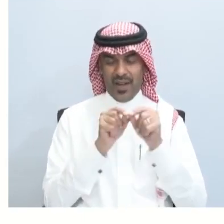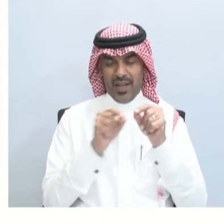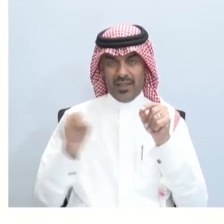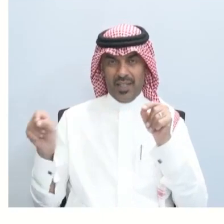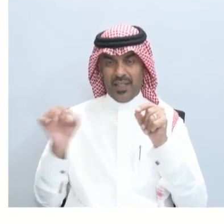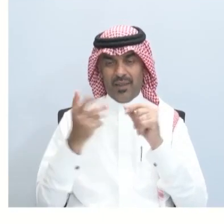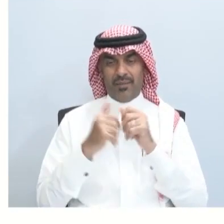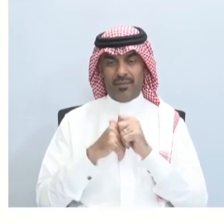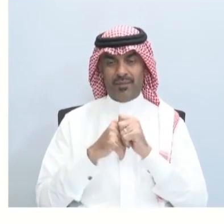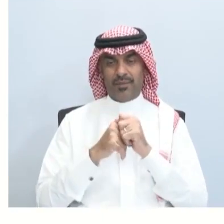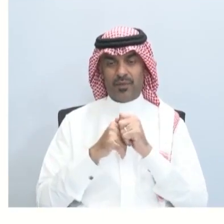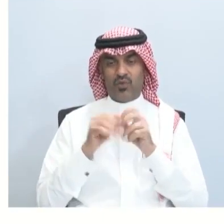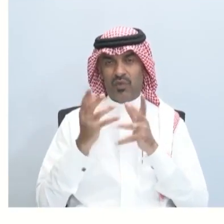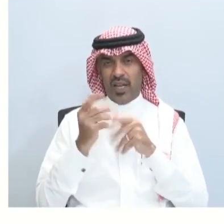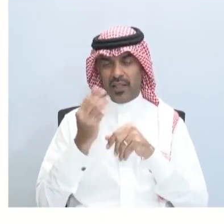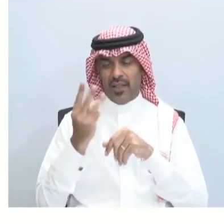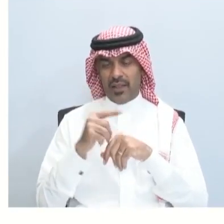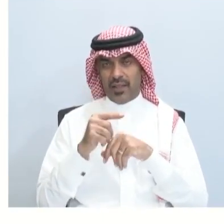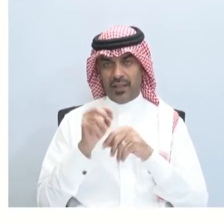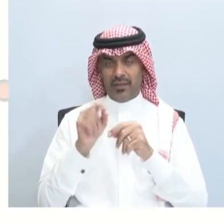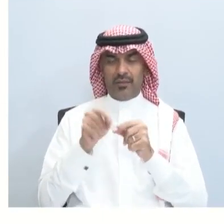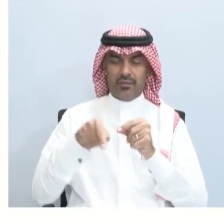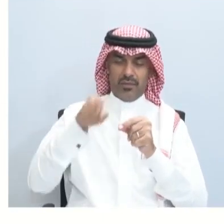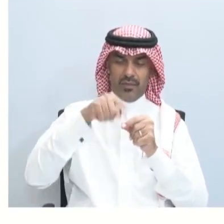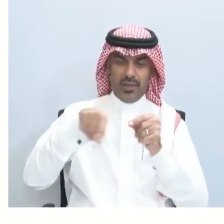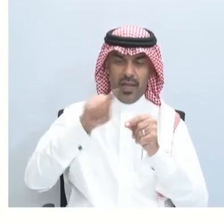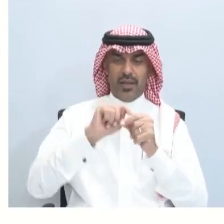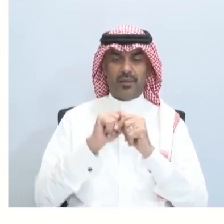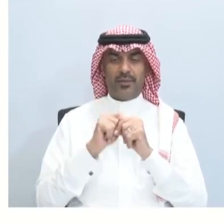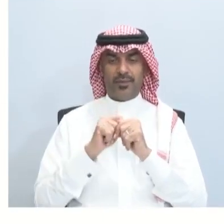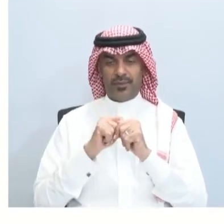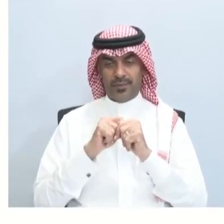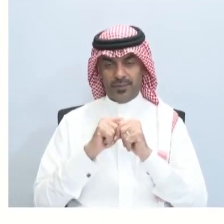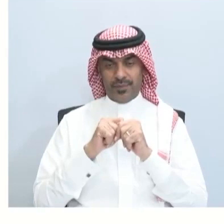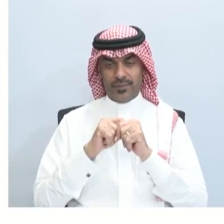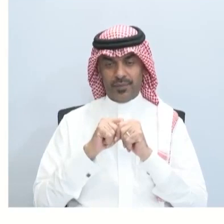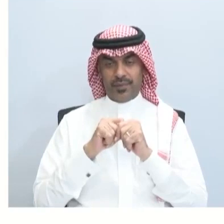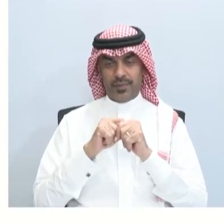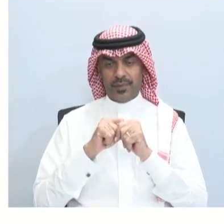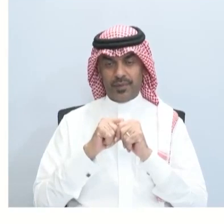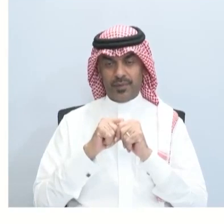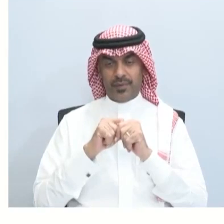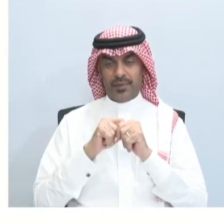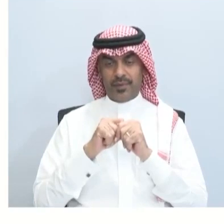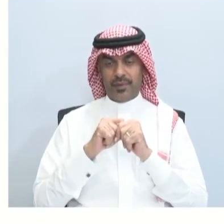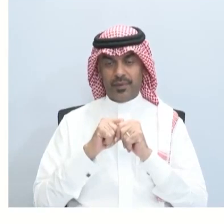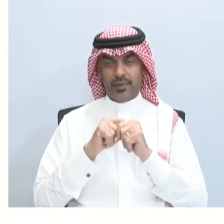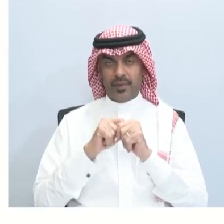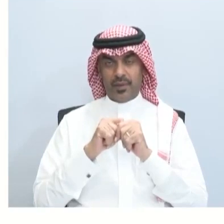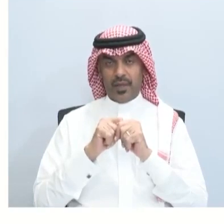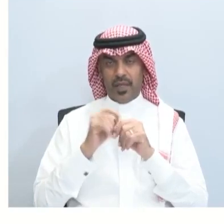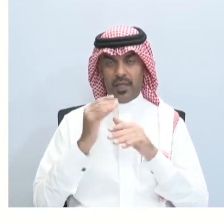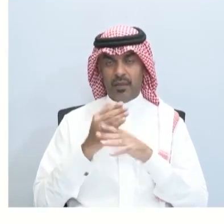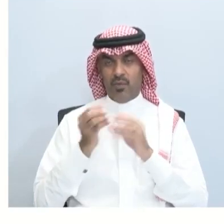الاعداد عند العدد 13 نعم نضع دائره مغلقه او مضلله لماذا لان